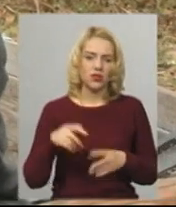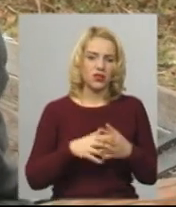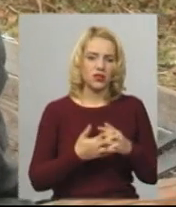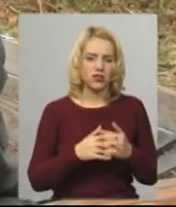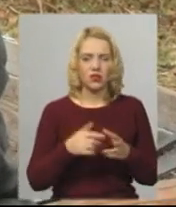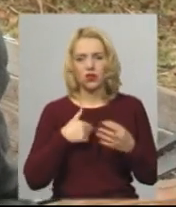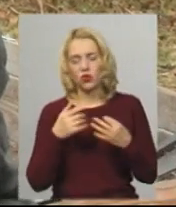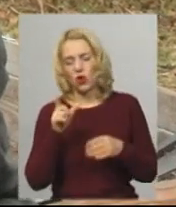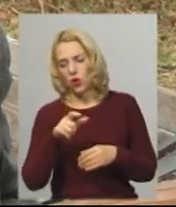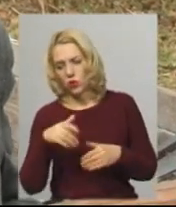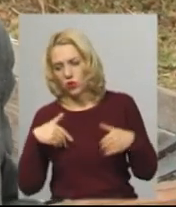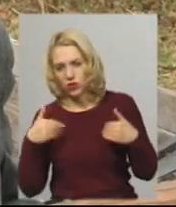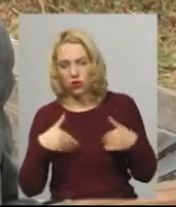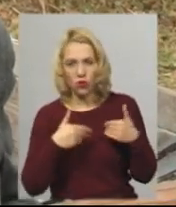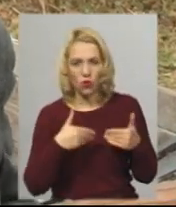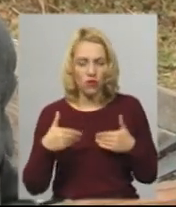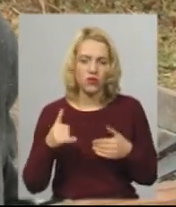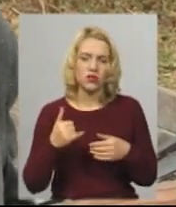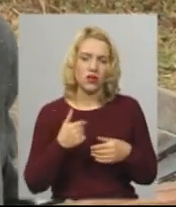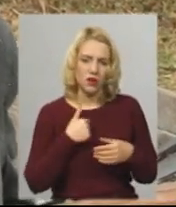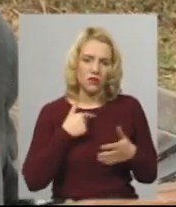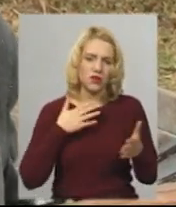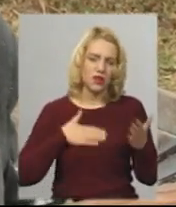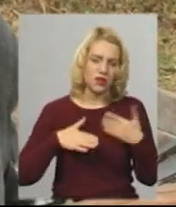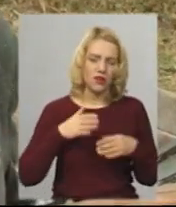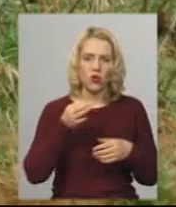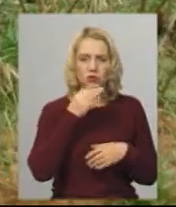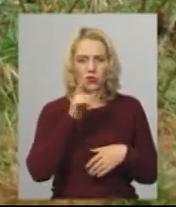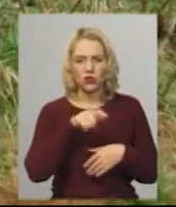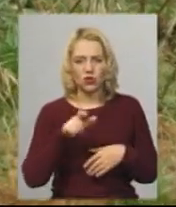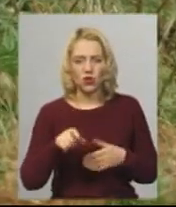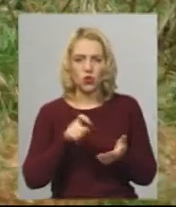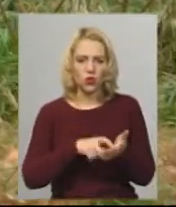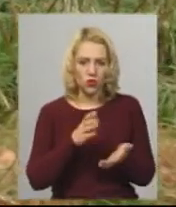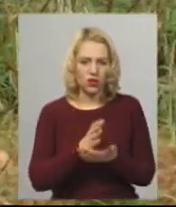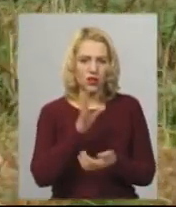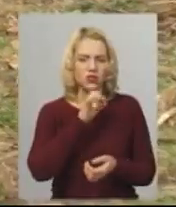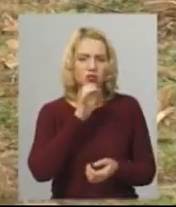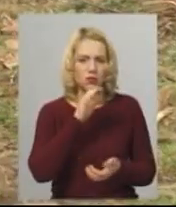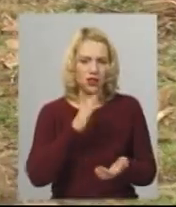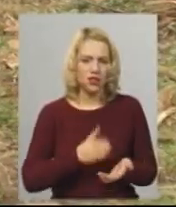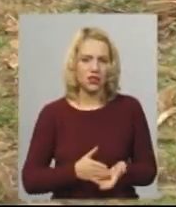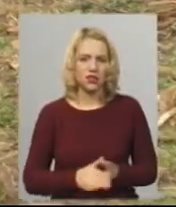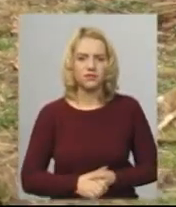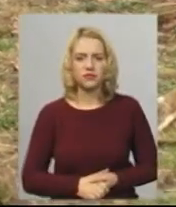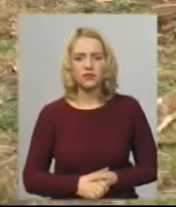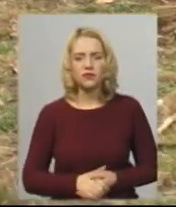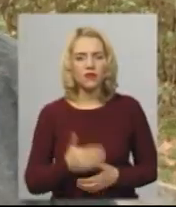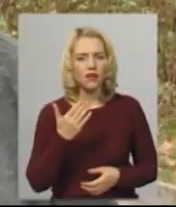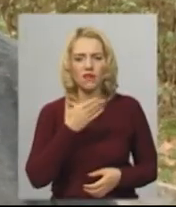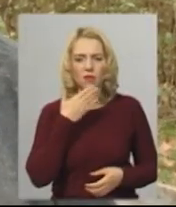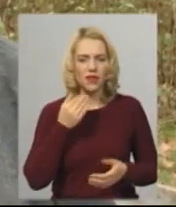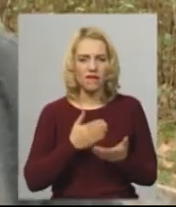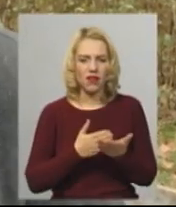з людьми здоровкаюсь, і мені нравляться люди всі. Кури є, собаки є. Не важко вам їх